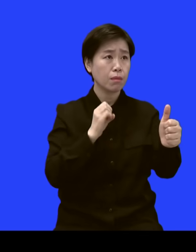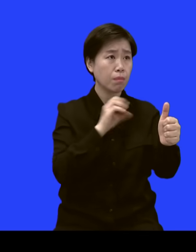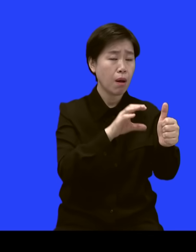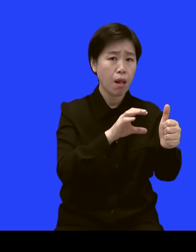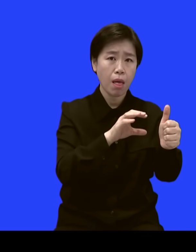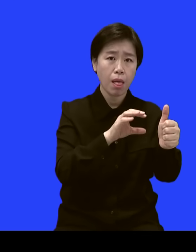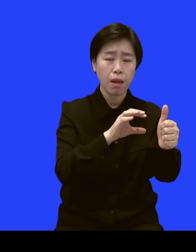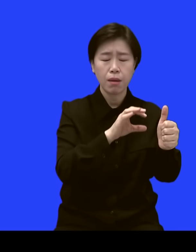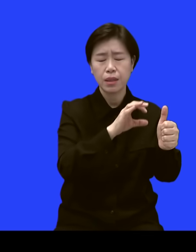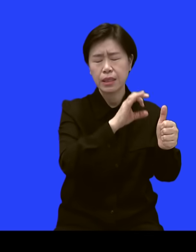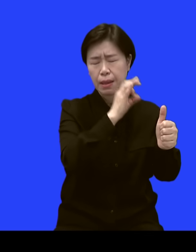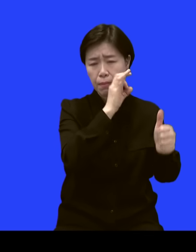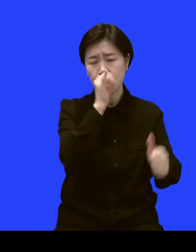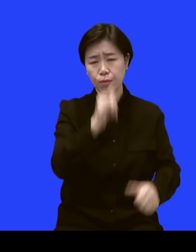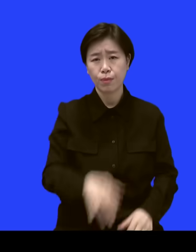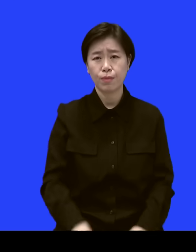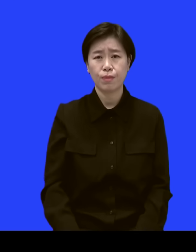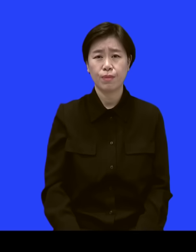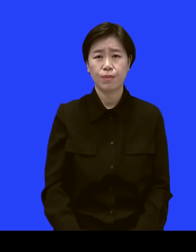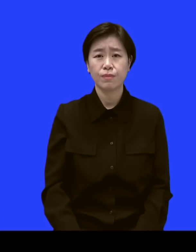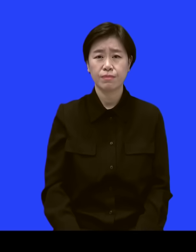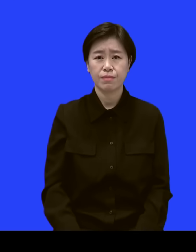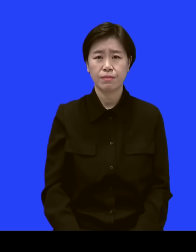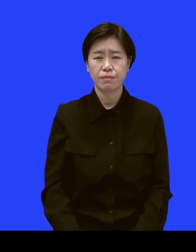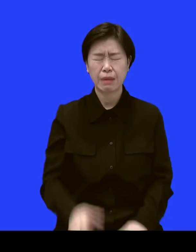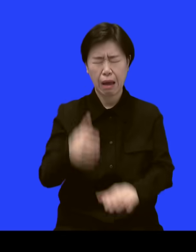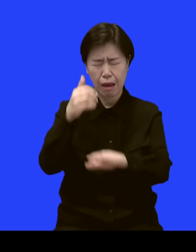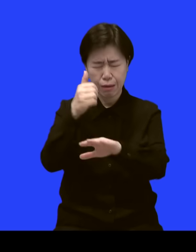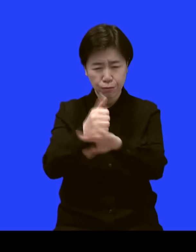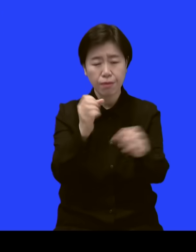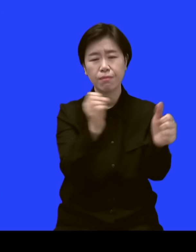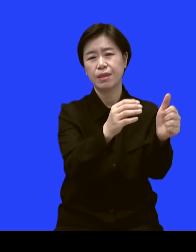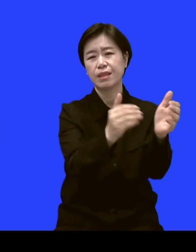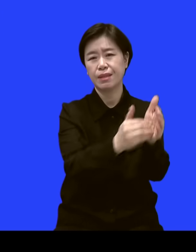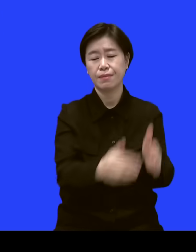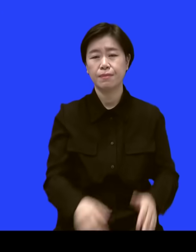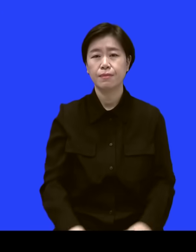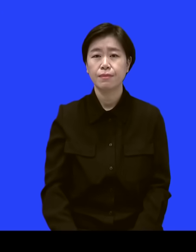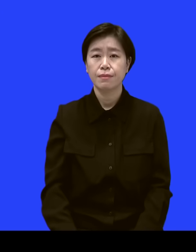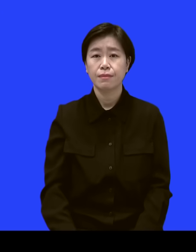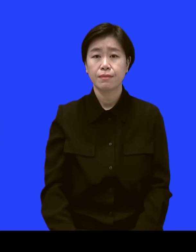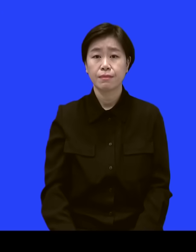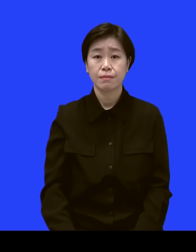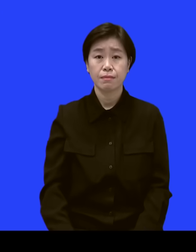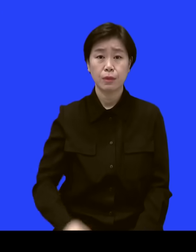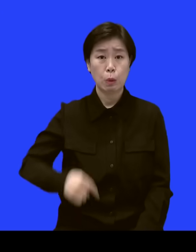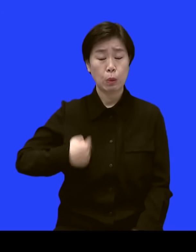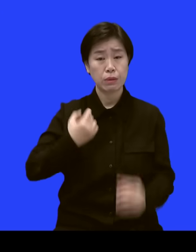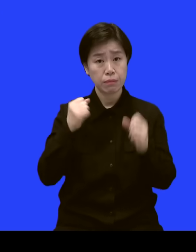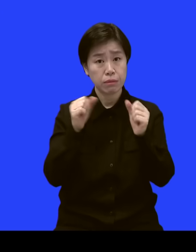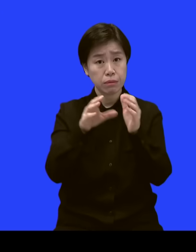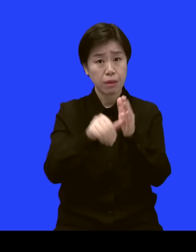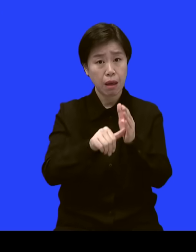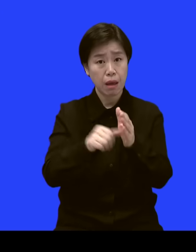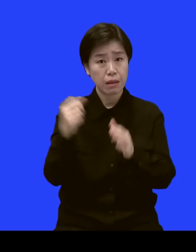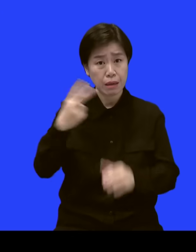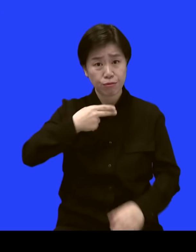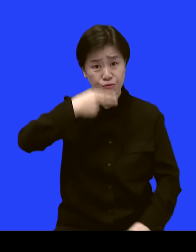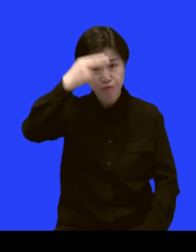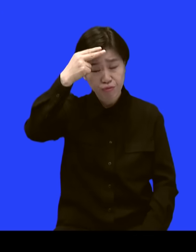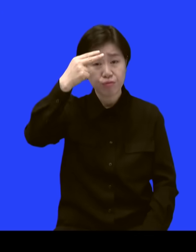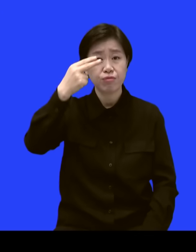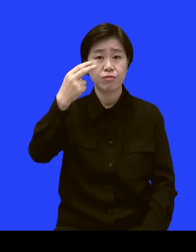그래서 아주 나중에 얘기를 했어요. 그럼 혼자 계시면서 이렇게 술도 많이 먹고 더 우울감에 빠졌으면 네.